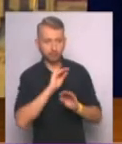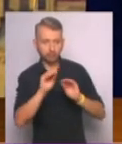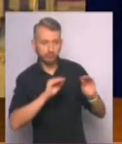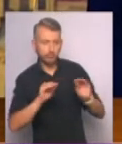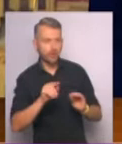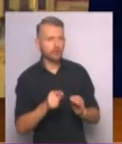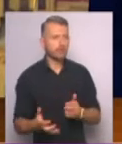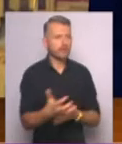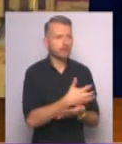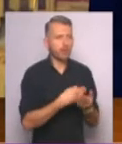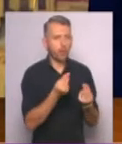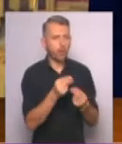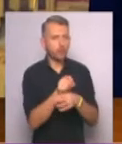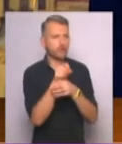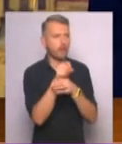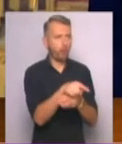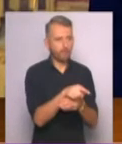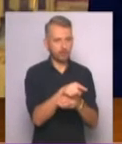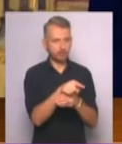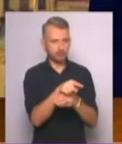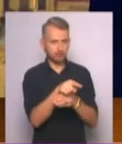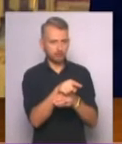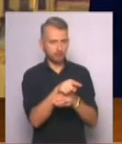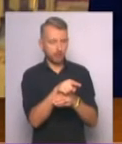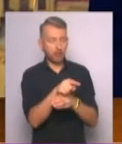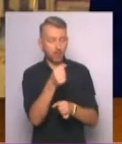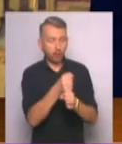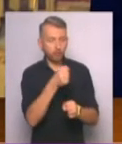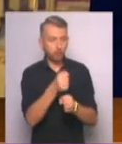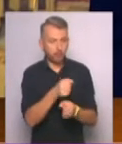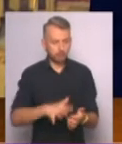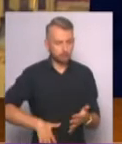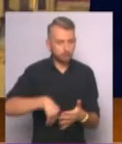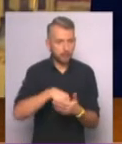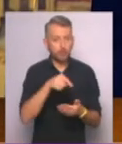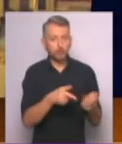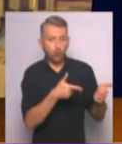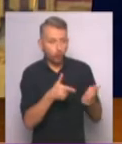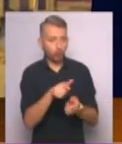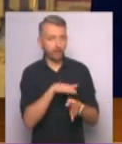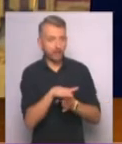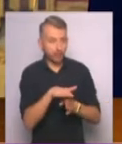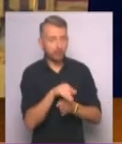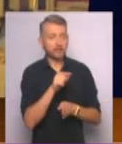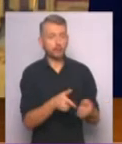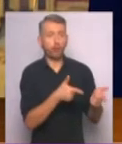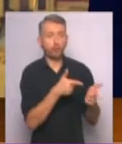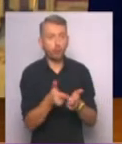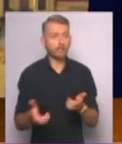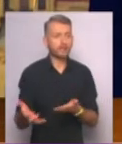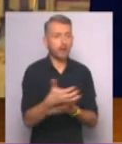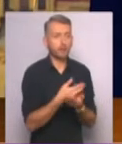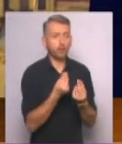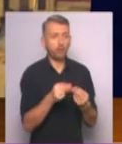гроші, замовили архітекторам ландшафтним і розробили своїм коштом. І вони готові його втілювати, вони готові збирати кошти